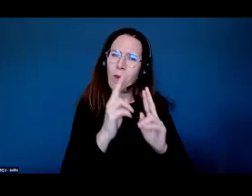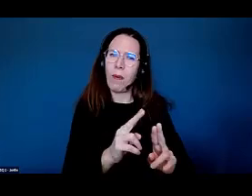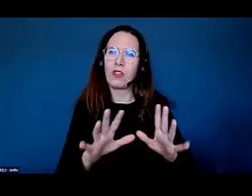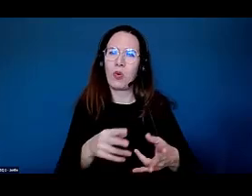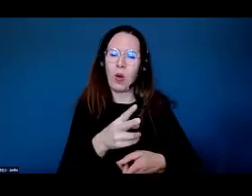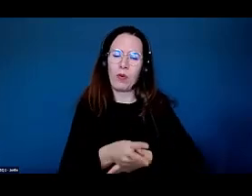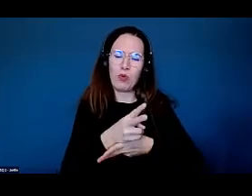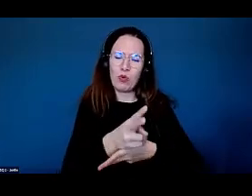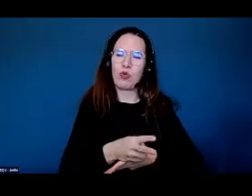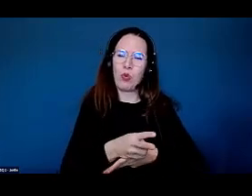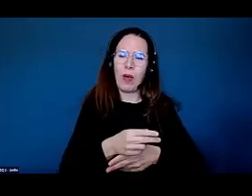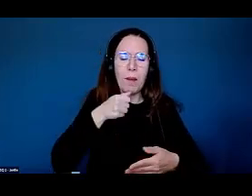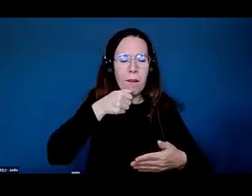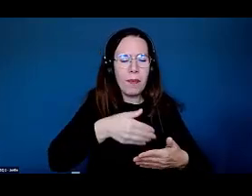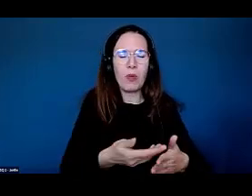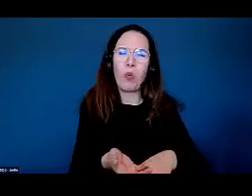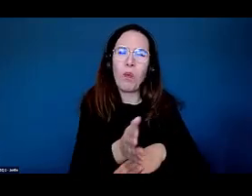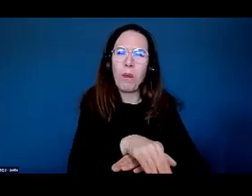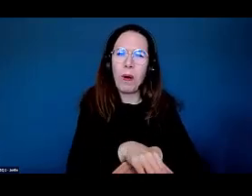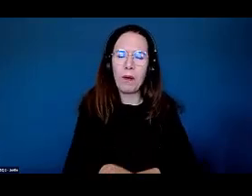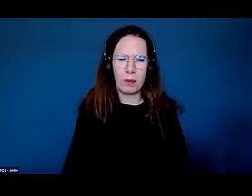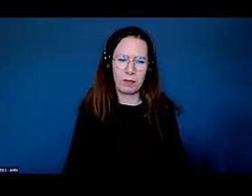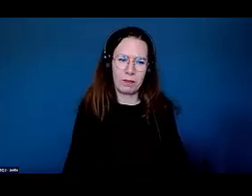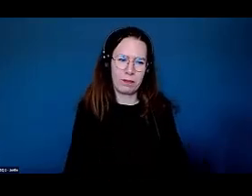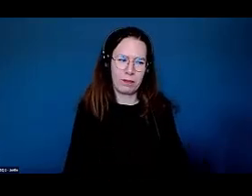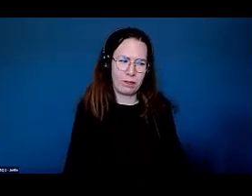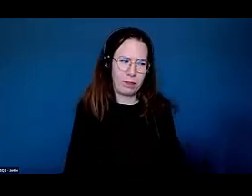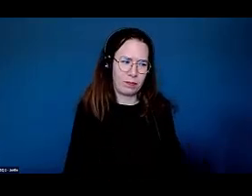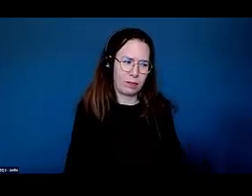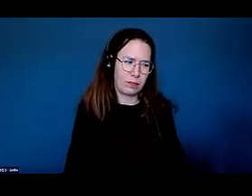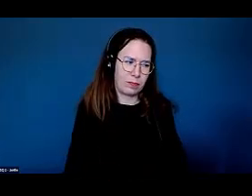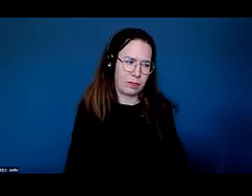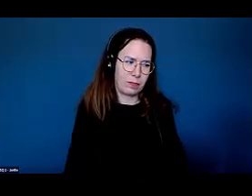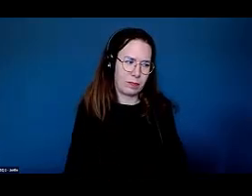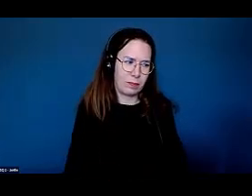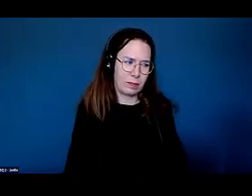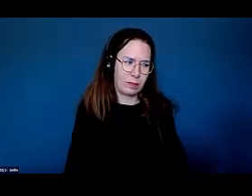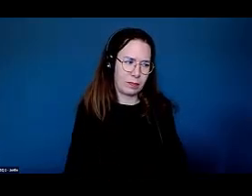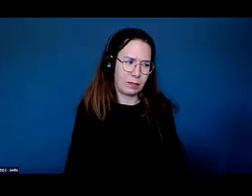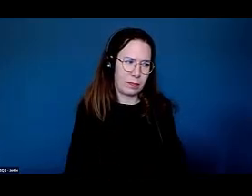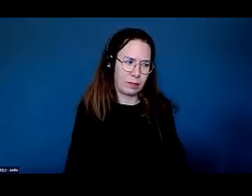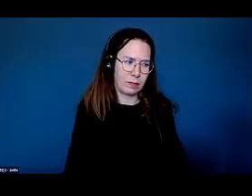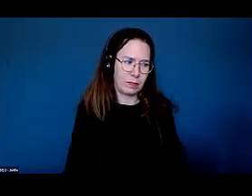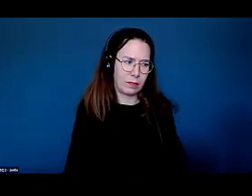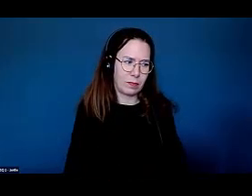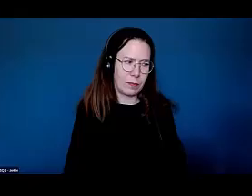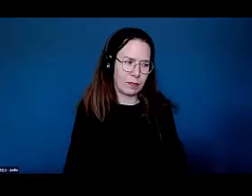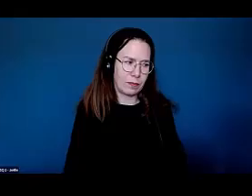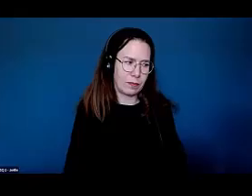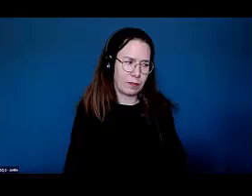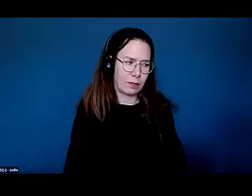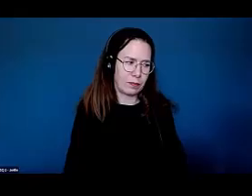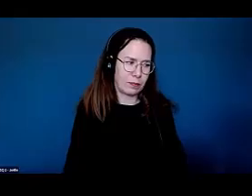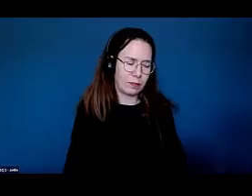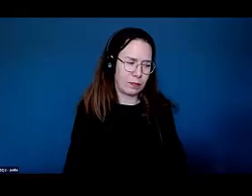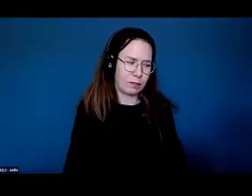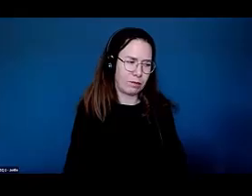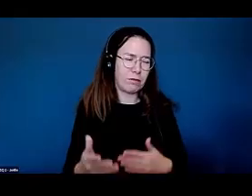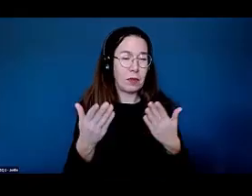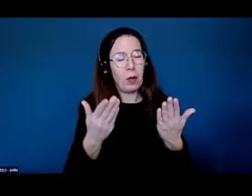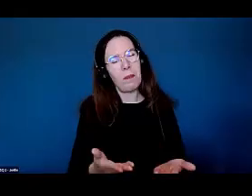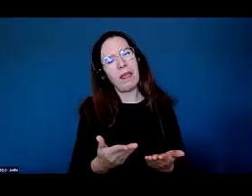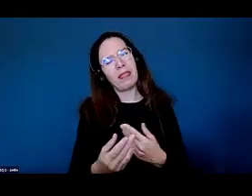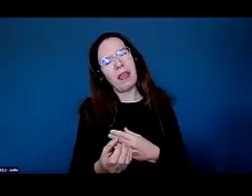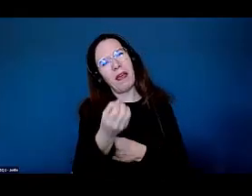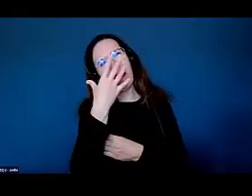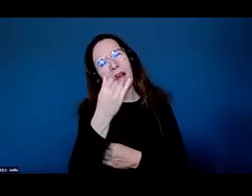rendre hommage aux soins de fin de vie. Et il y a sans doute beaucoup de différentes idées dans nos